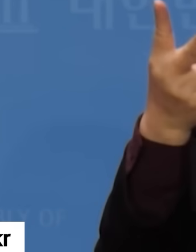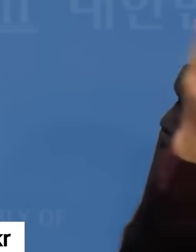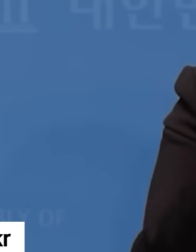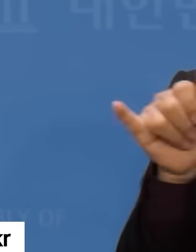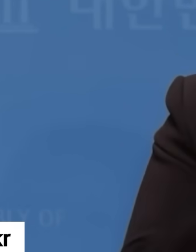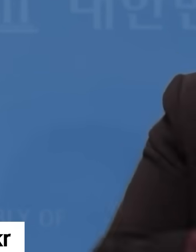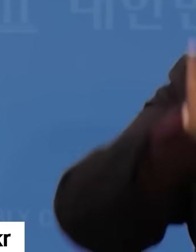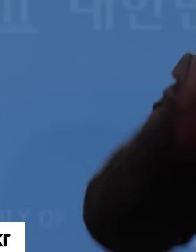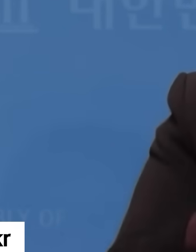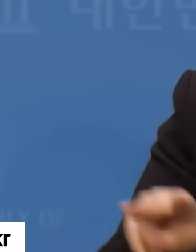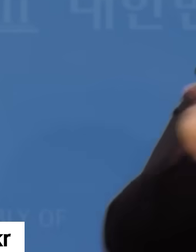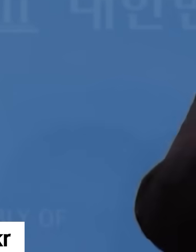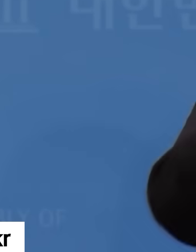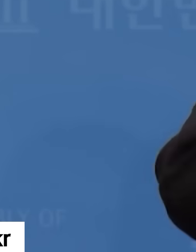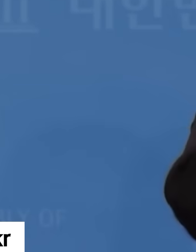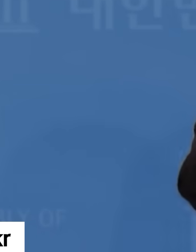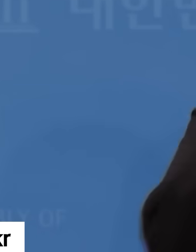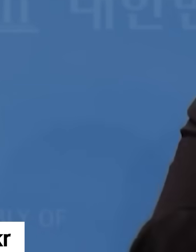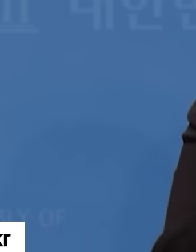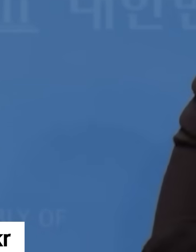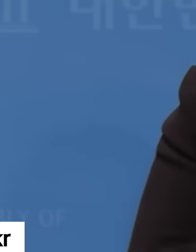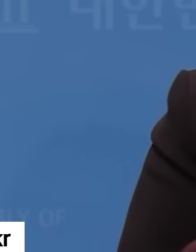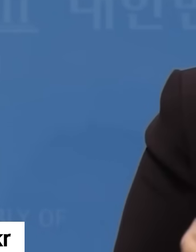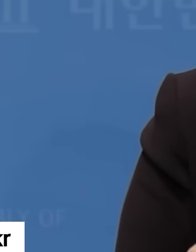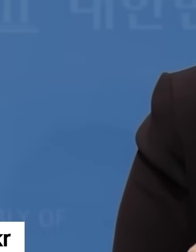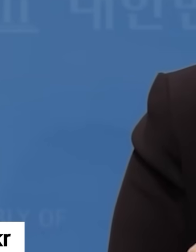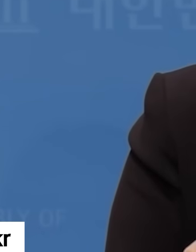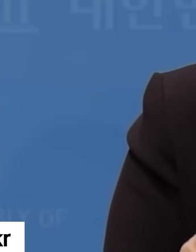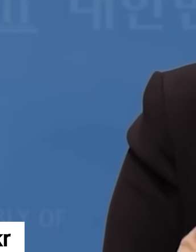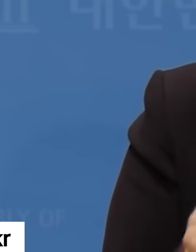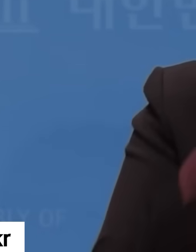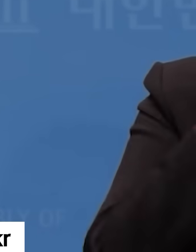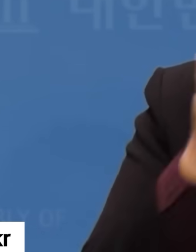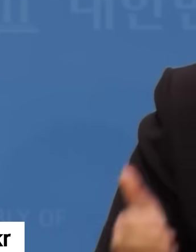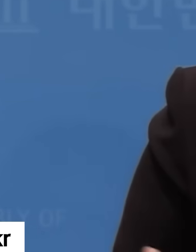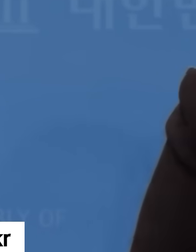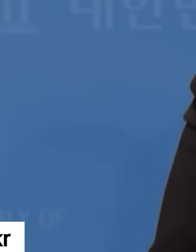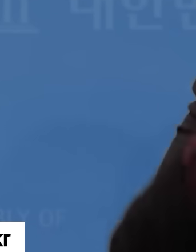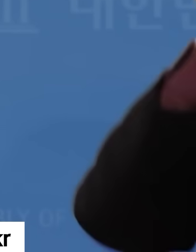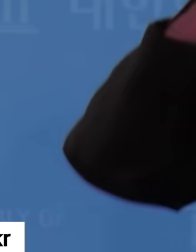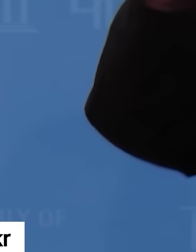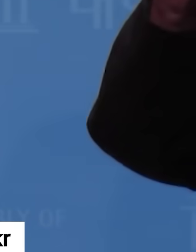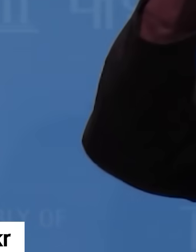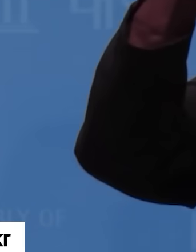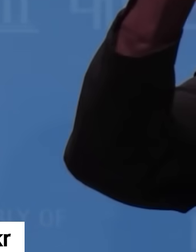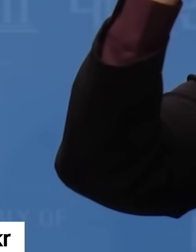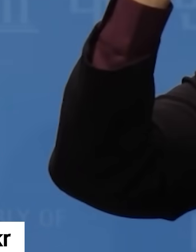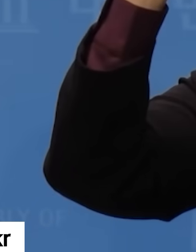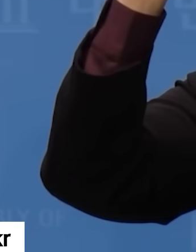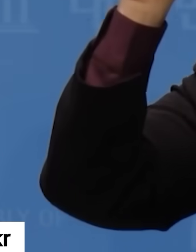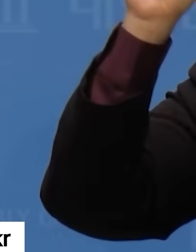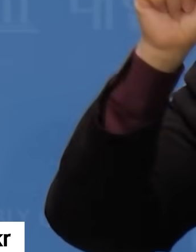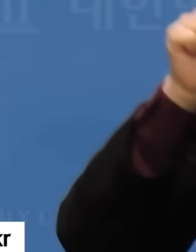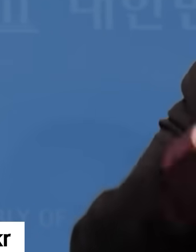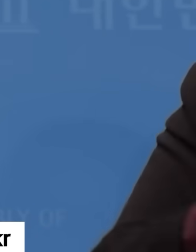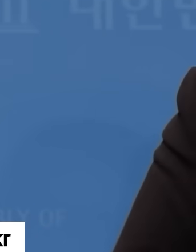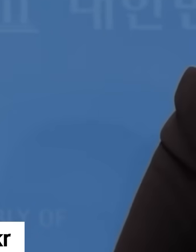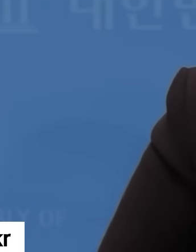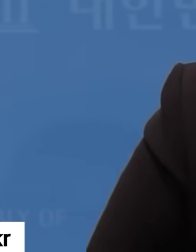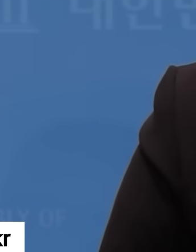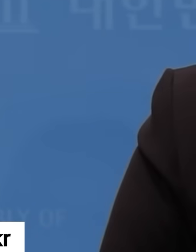나셨으니 수도권에서 이제 경기에 나설 선봉장만 남았습니다.